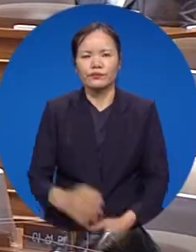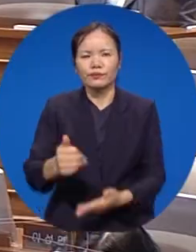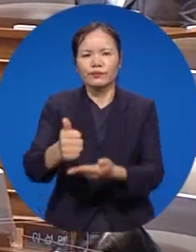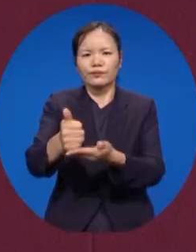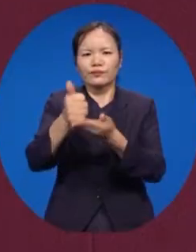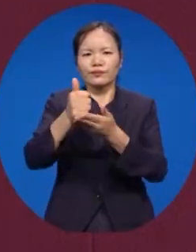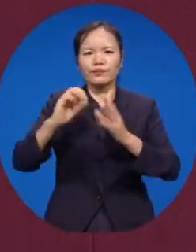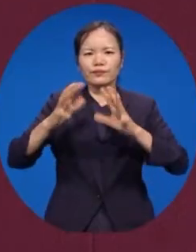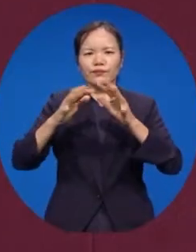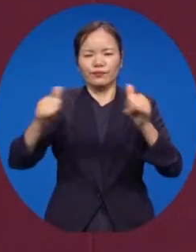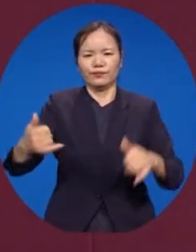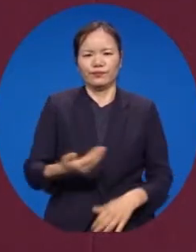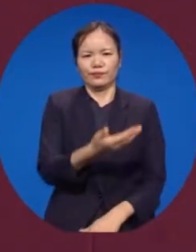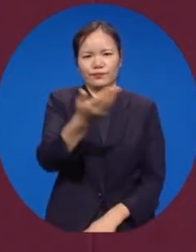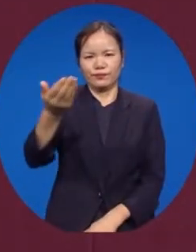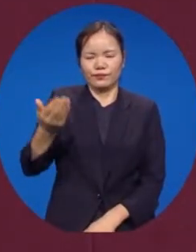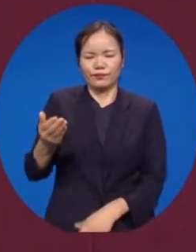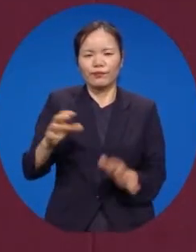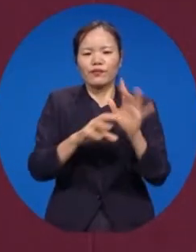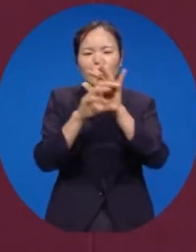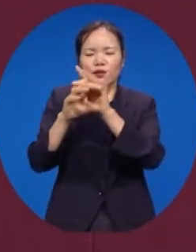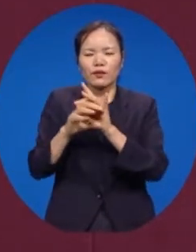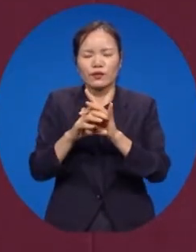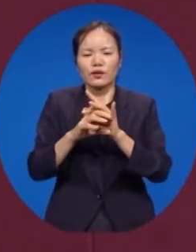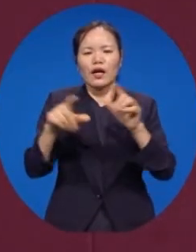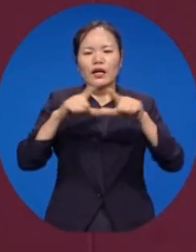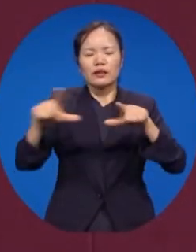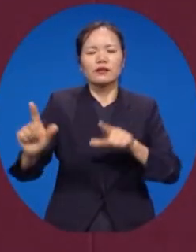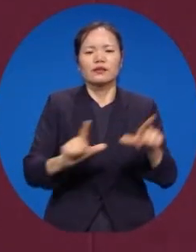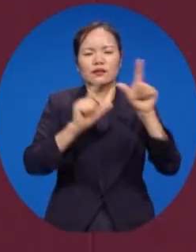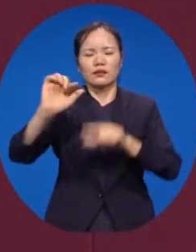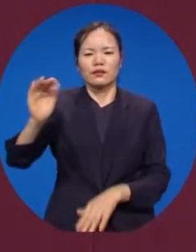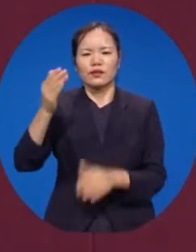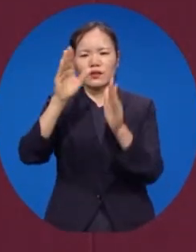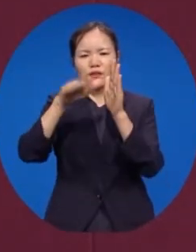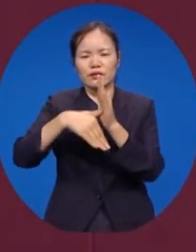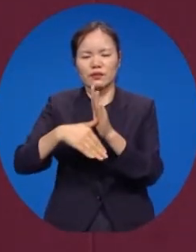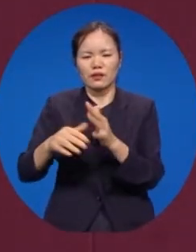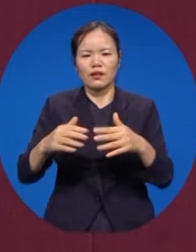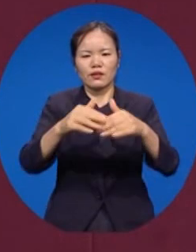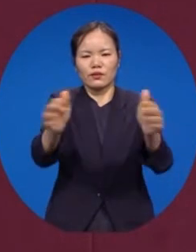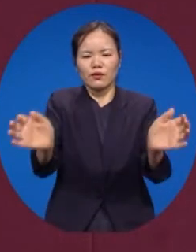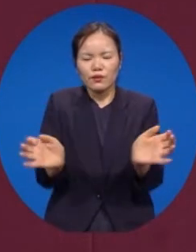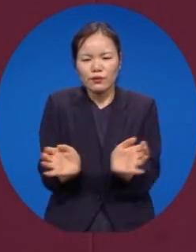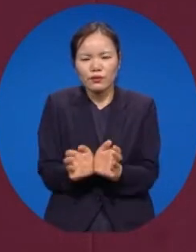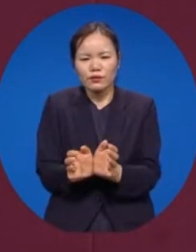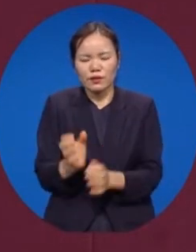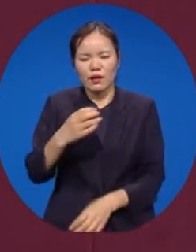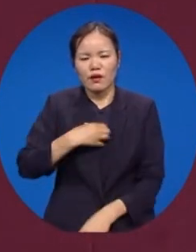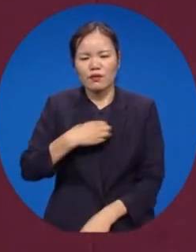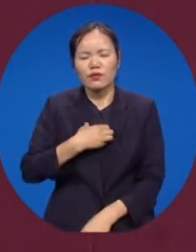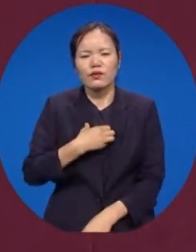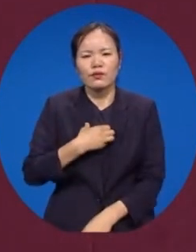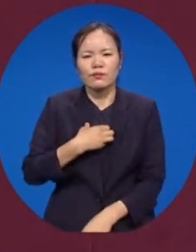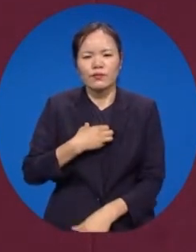존경하는 국민 여러분, 코로나가 일상이 된 시대에 우리 공동체는 위태로워지고